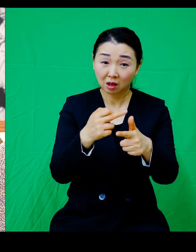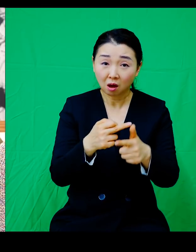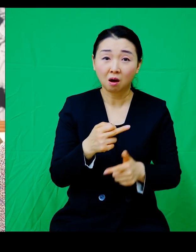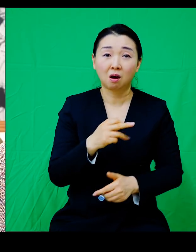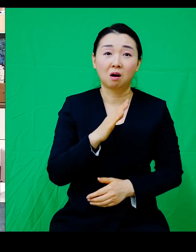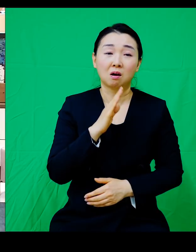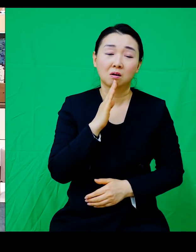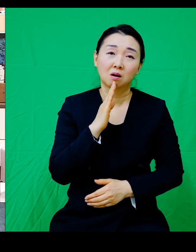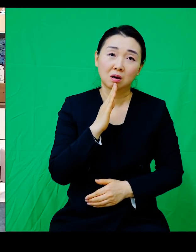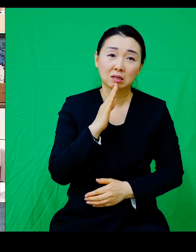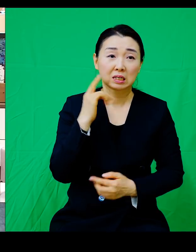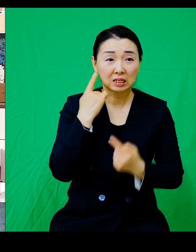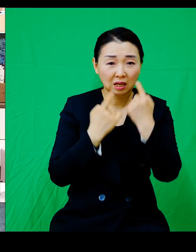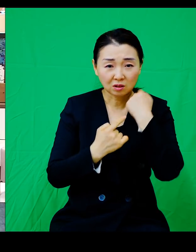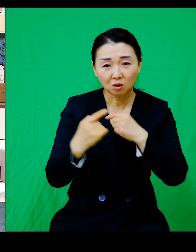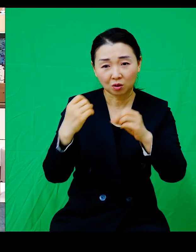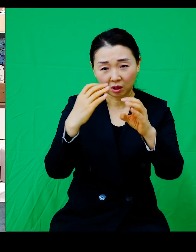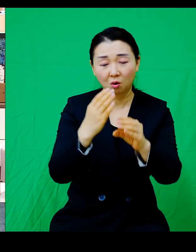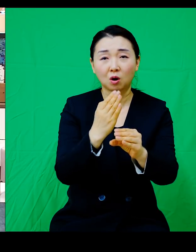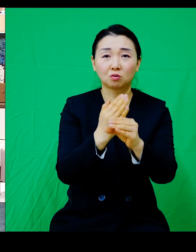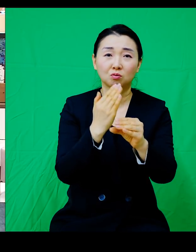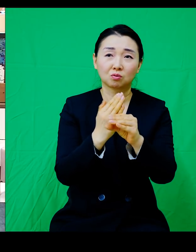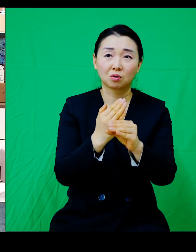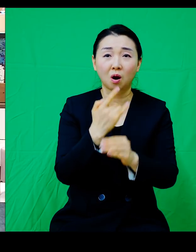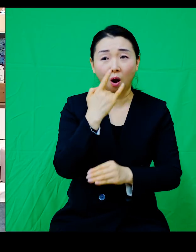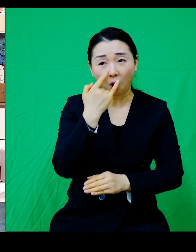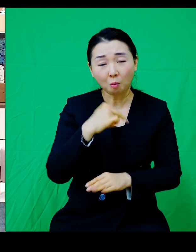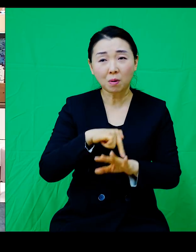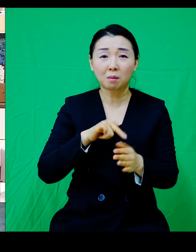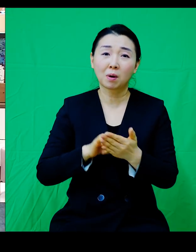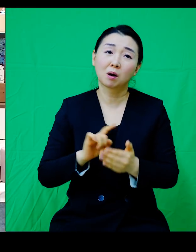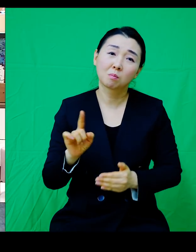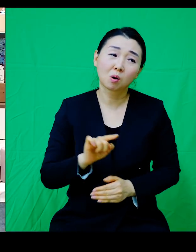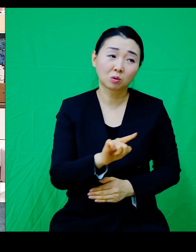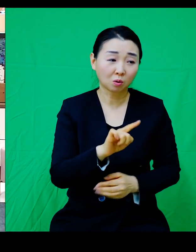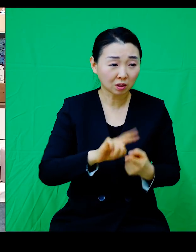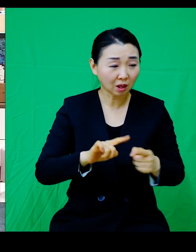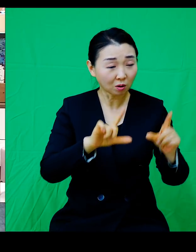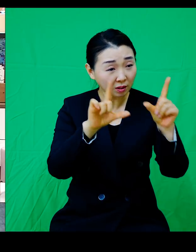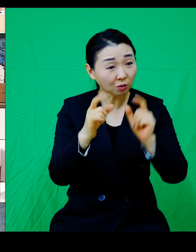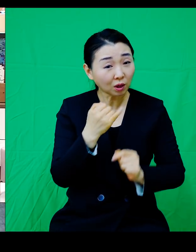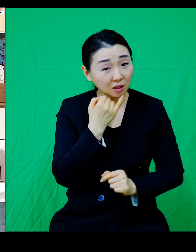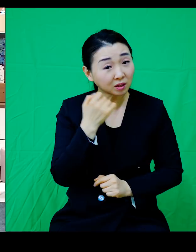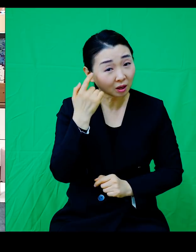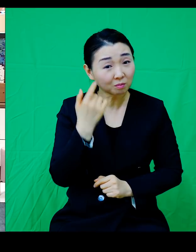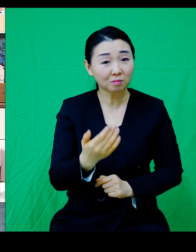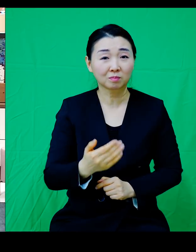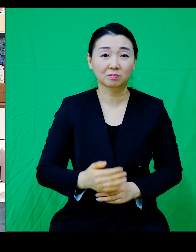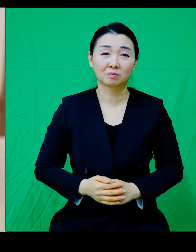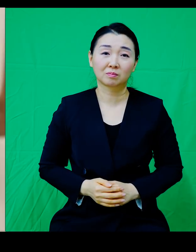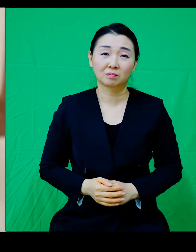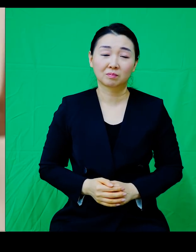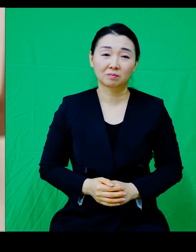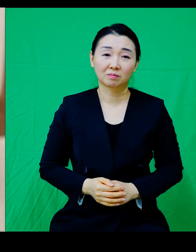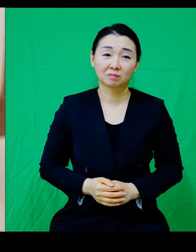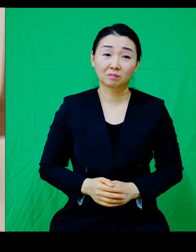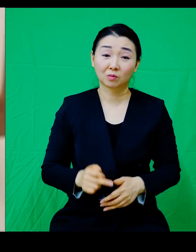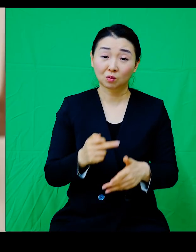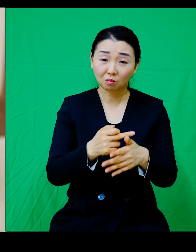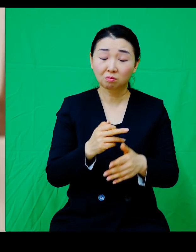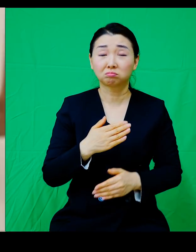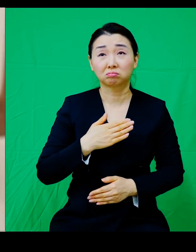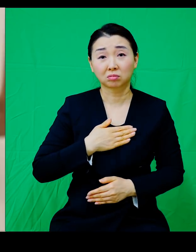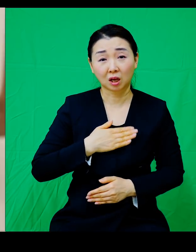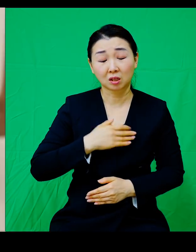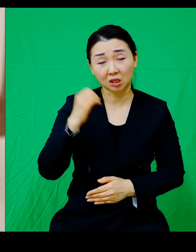너무 상처여서 대화를 하면서 진유야, 엄마는 이런데 너는 어때? 너는 이렇게 사는 거 괜찮아? 이렇게 얘기를 했을 때